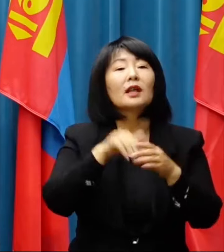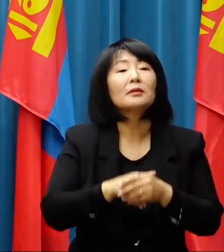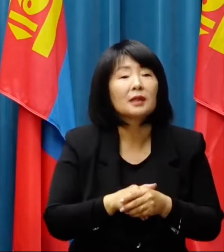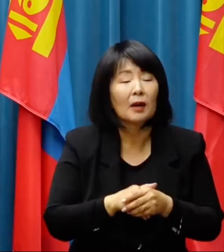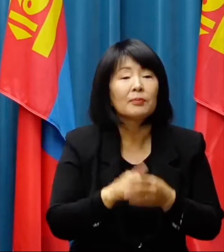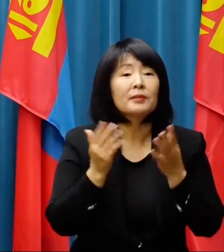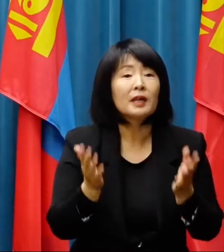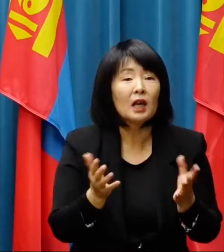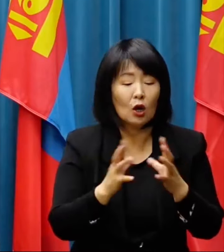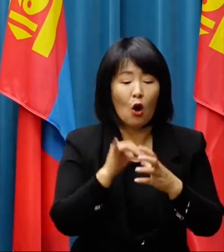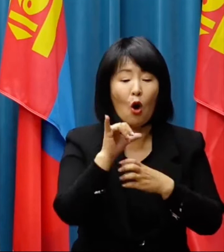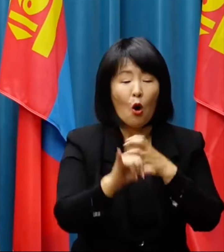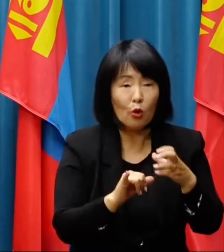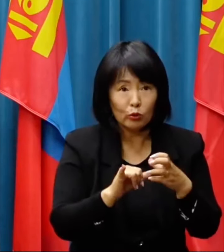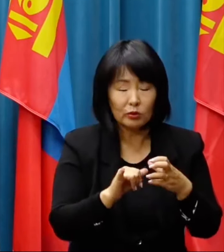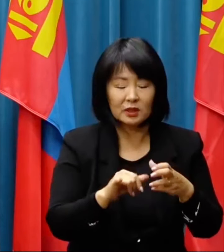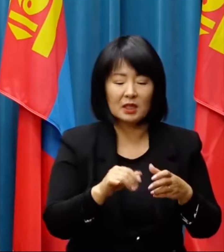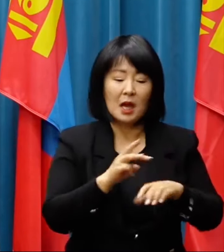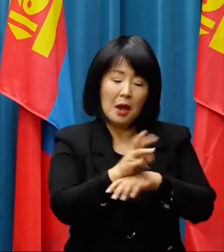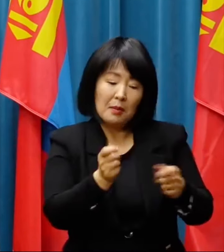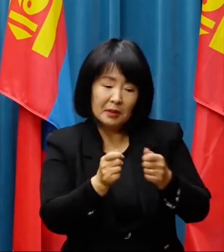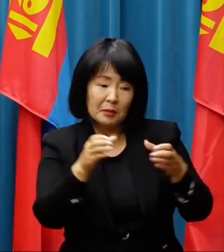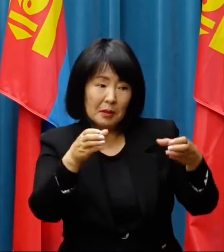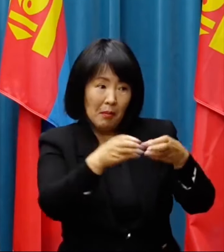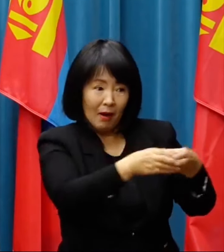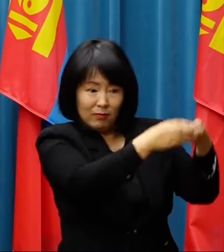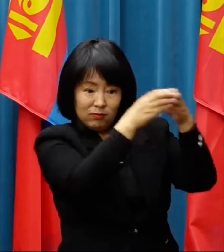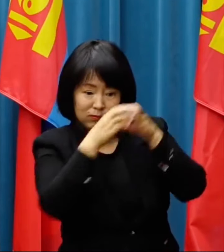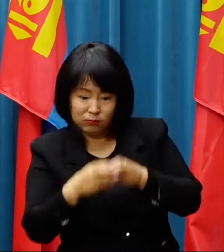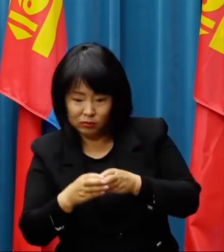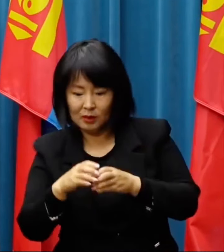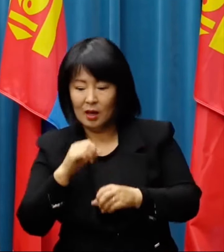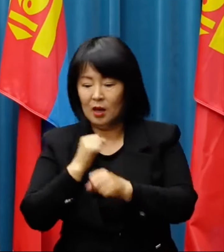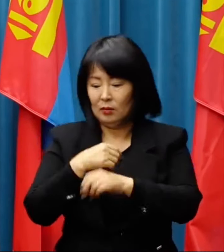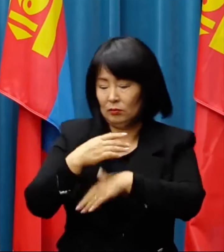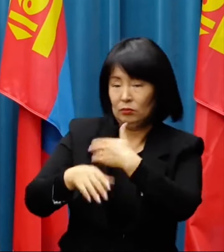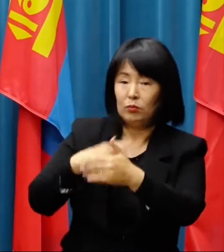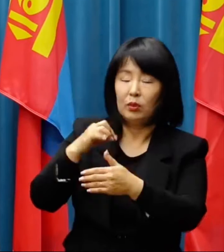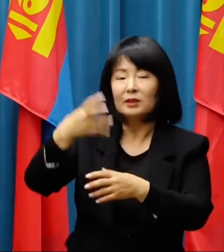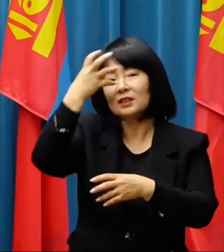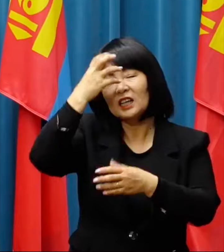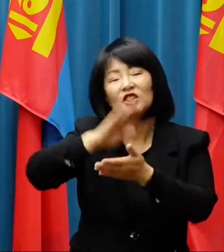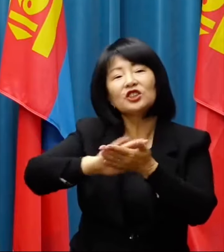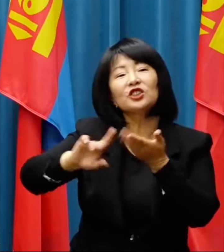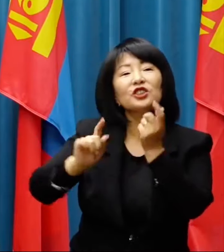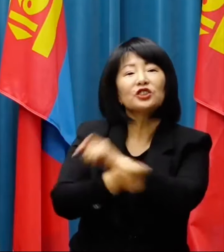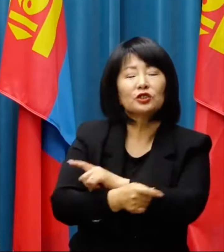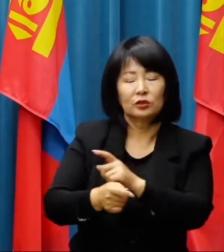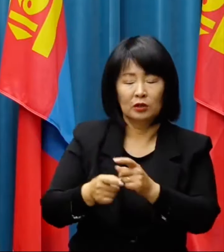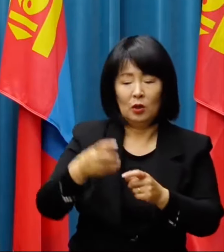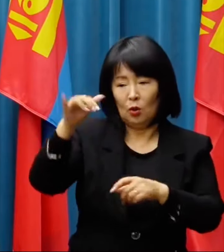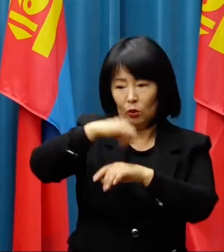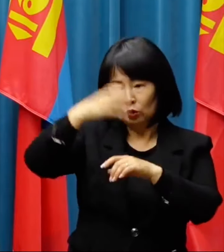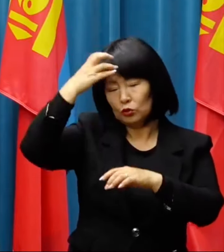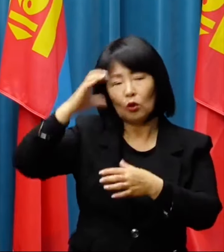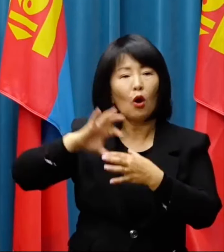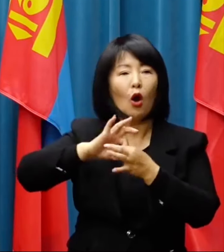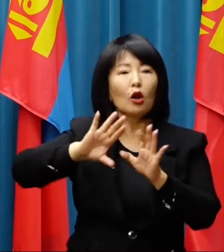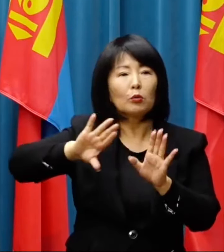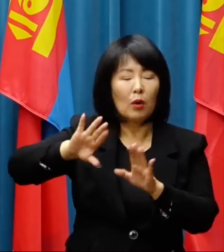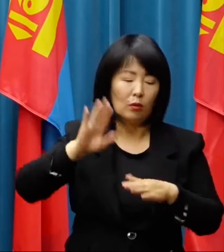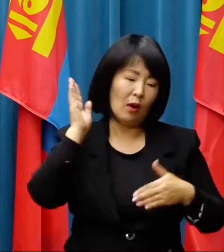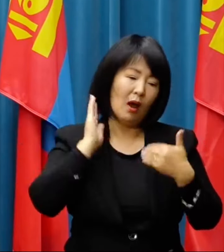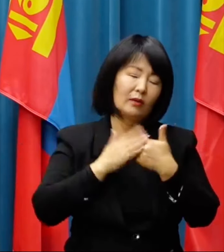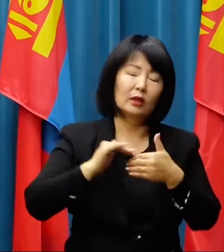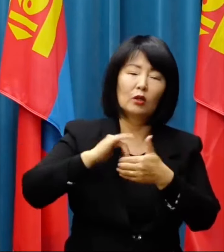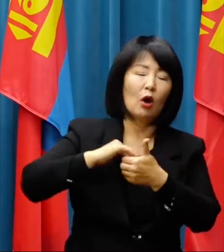нь бол олон улсын менежментийн багийг авснаар бол засаглалын хувь шинжлэгдэн, улс төрөөс хараат ус болно, авилга ашиг сонирхлоос ангид